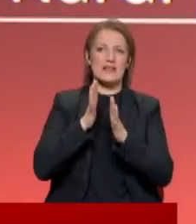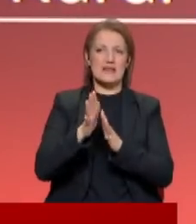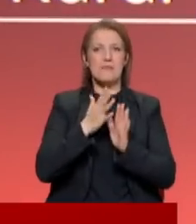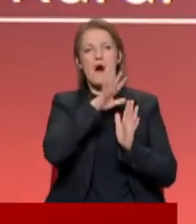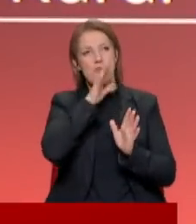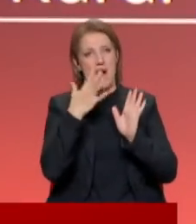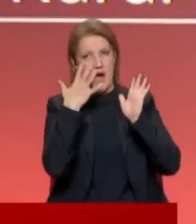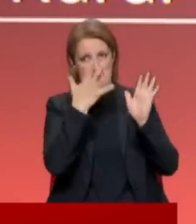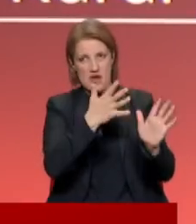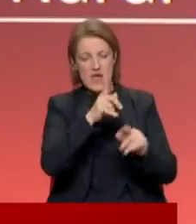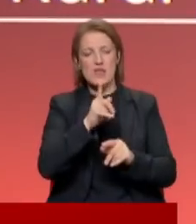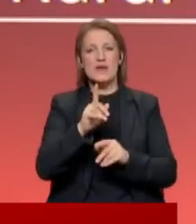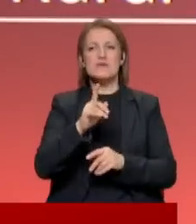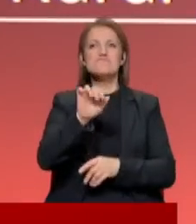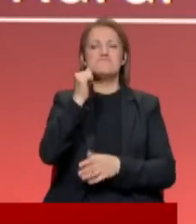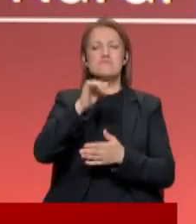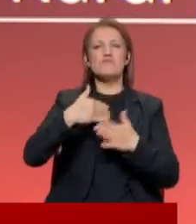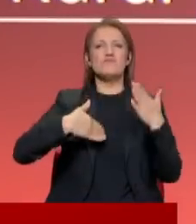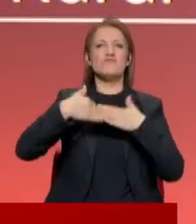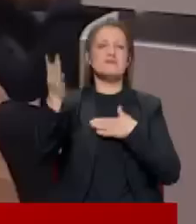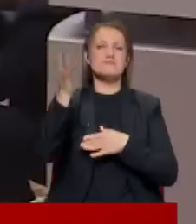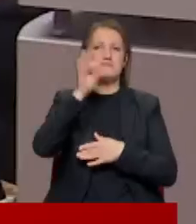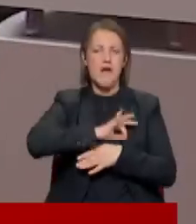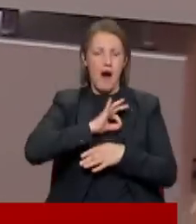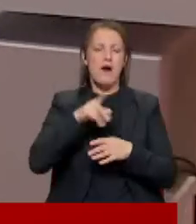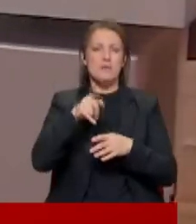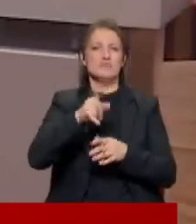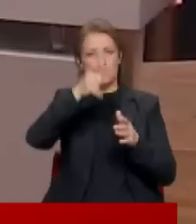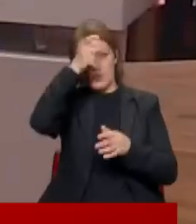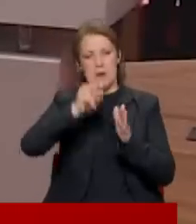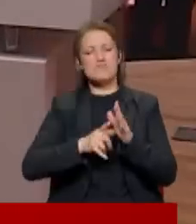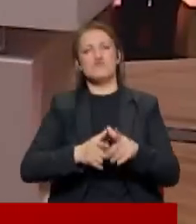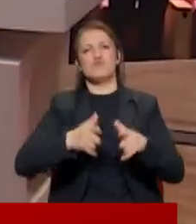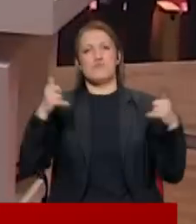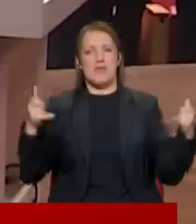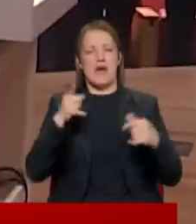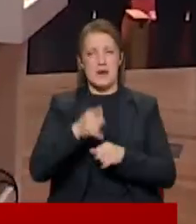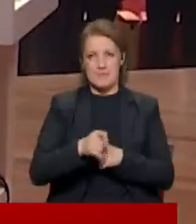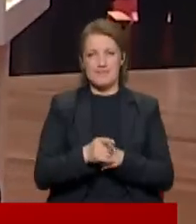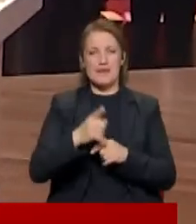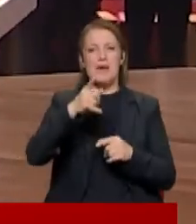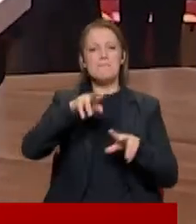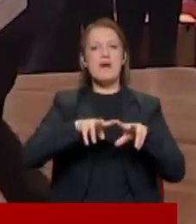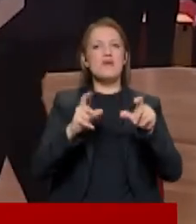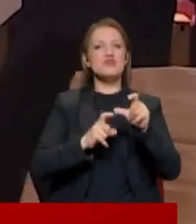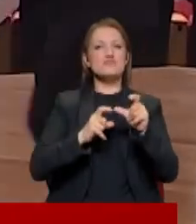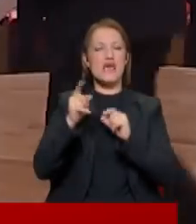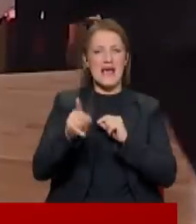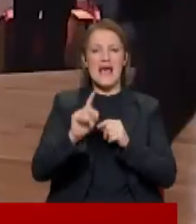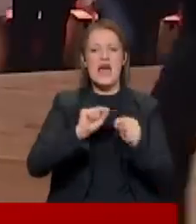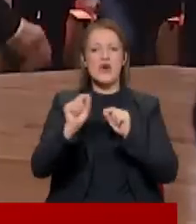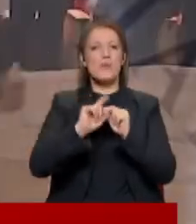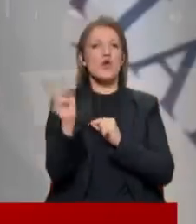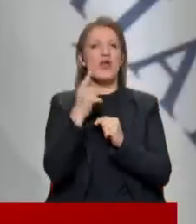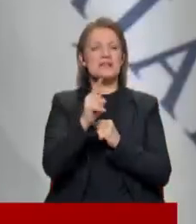ihracat ve cari fazla yoluyla büyüme Cumhurbaşkanı top genel kurulunda konuştu Mehmet Şimşek'in ekonomi